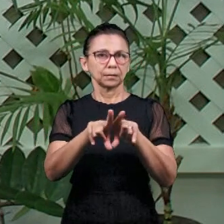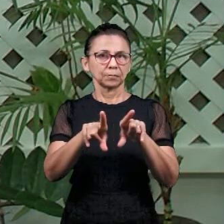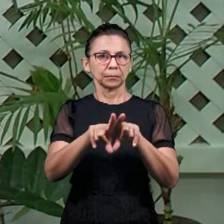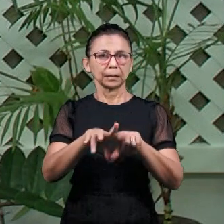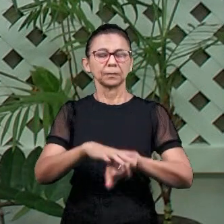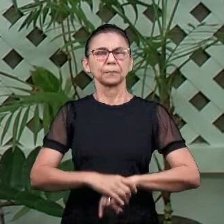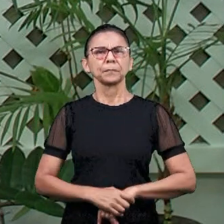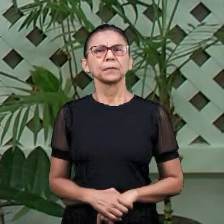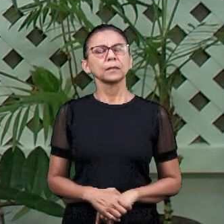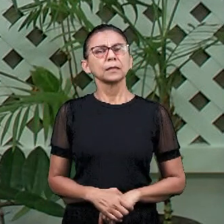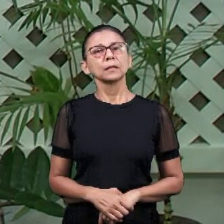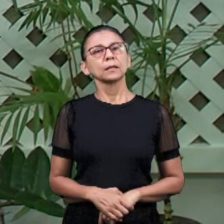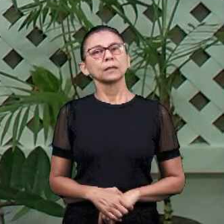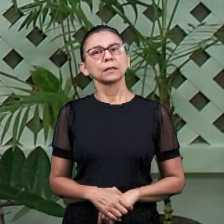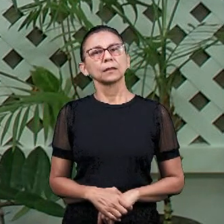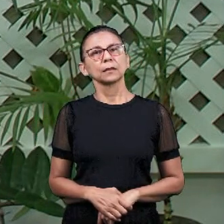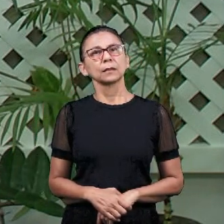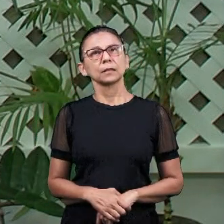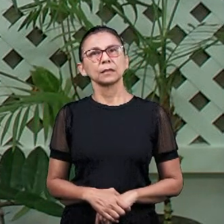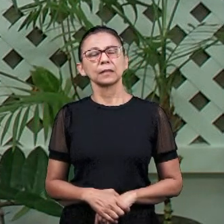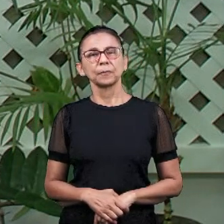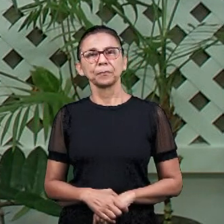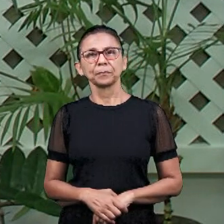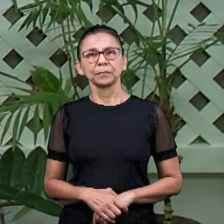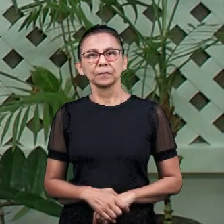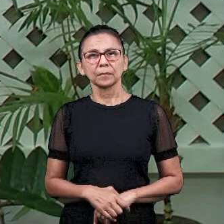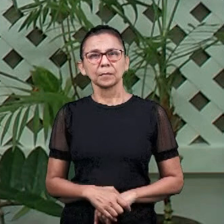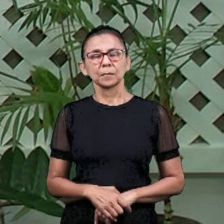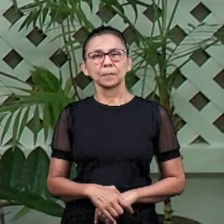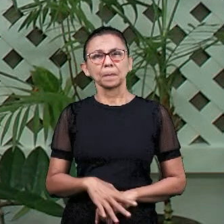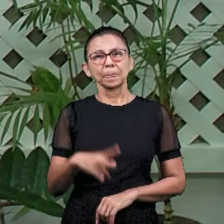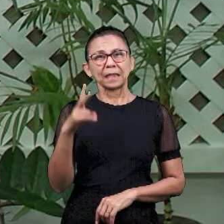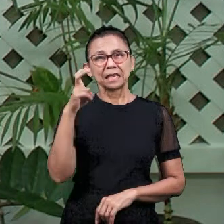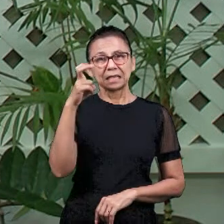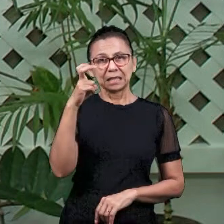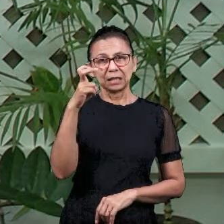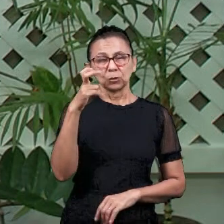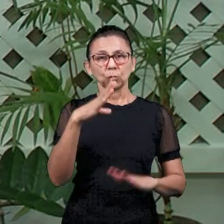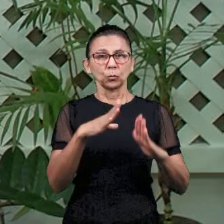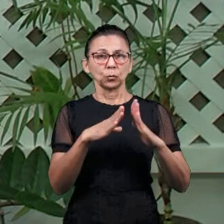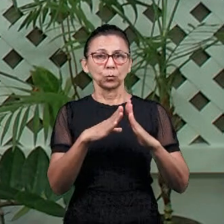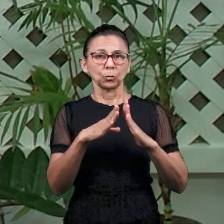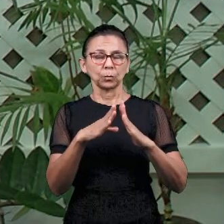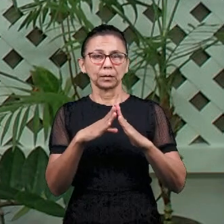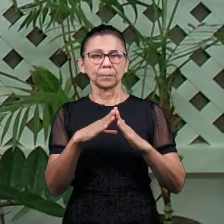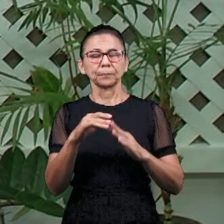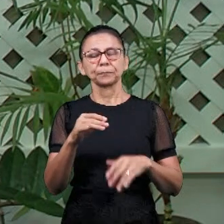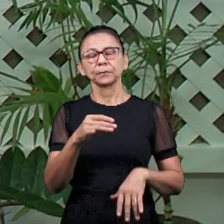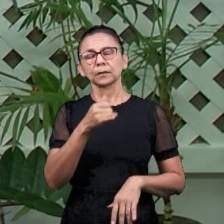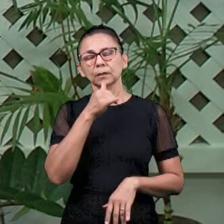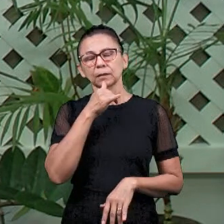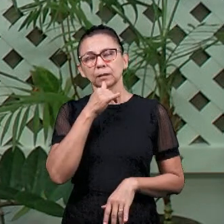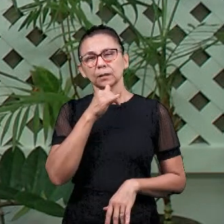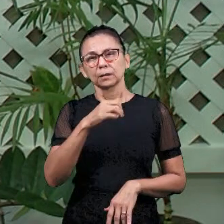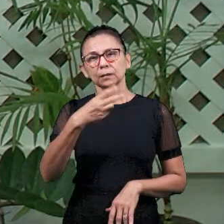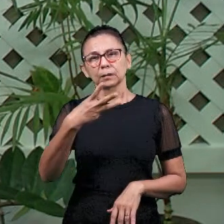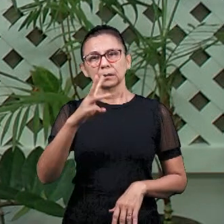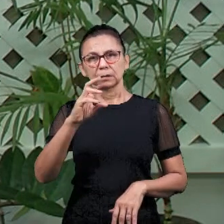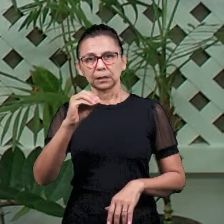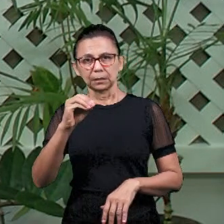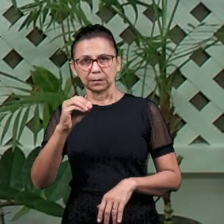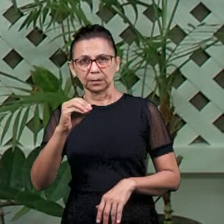5 premières églises des 30 sont Espírito Santo 3, São Paulo 2, Itaquera et